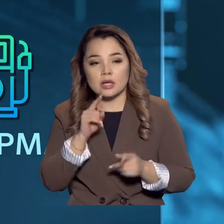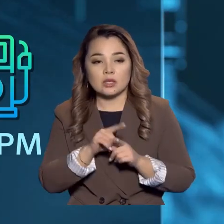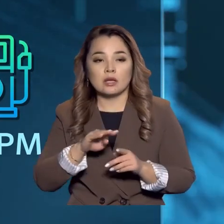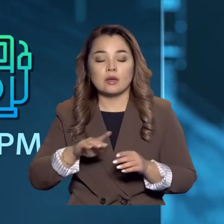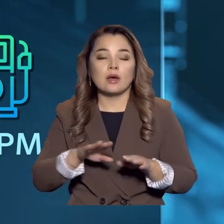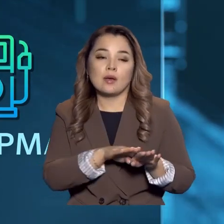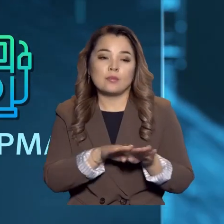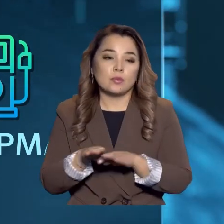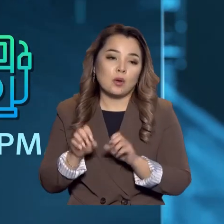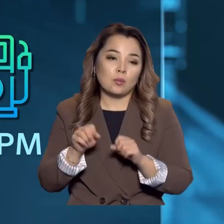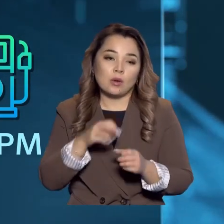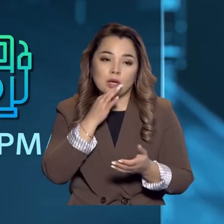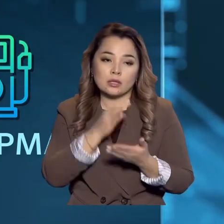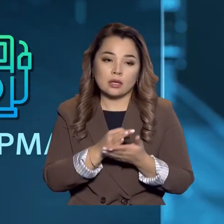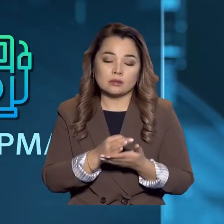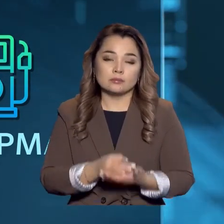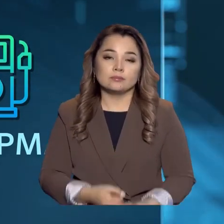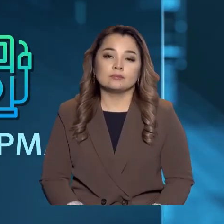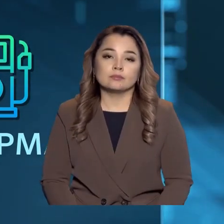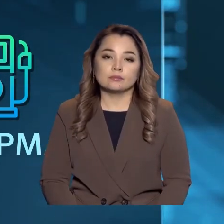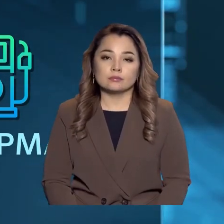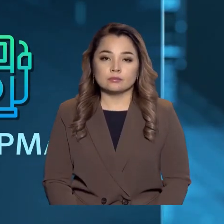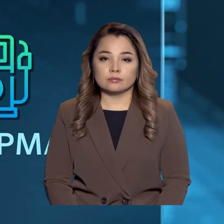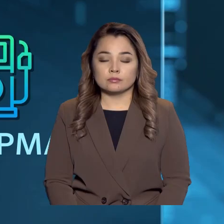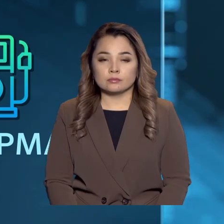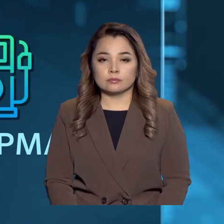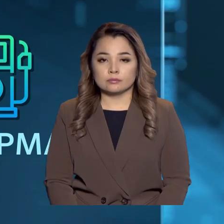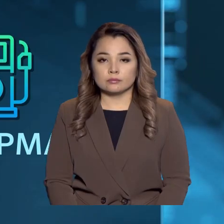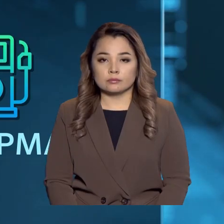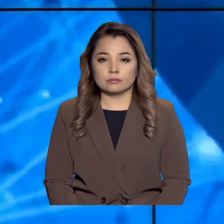теңесіп қалуы ғажап емес дейді сарапшылар.